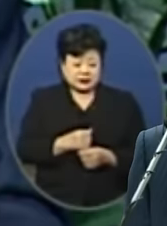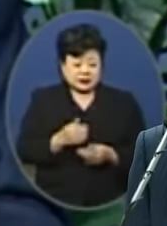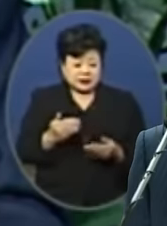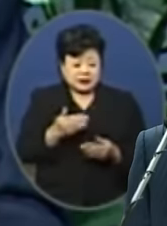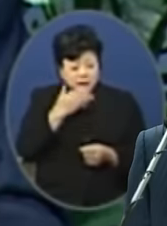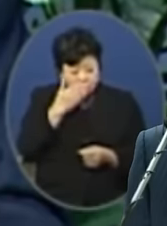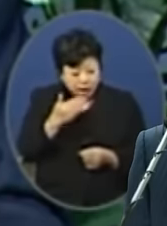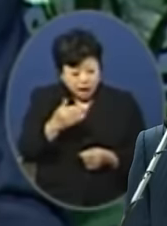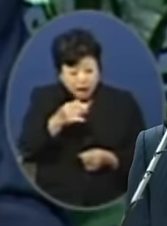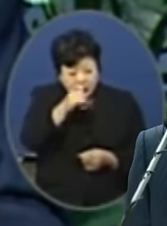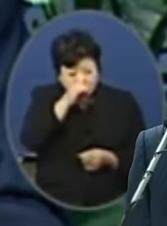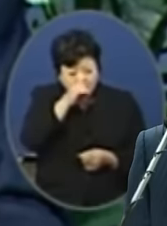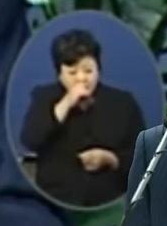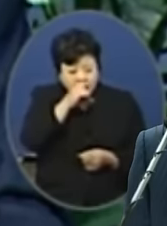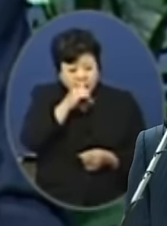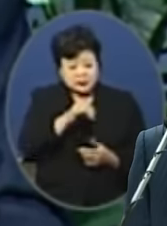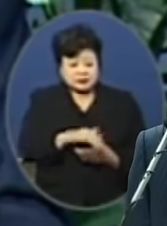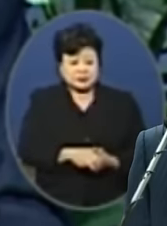일을 할 수 있다고